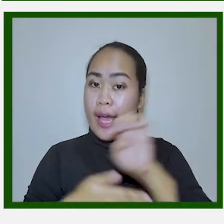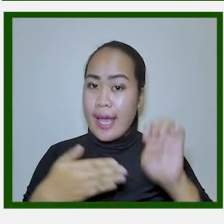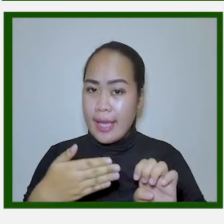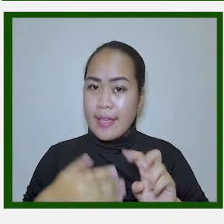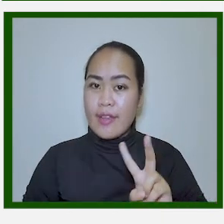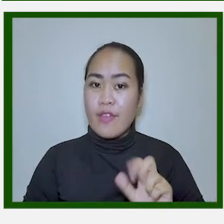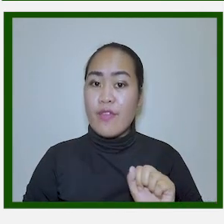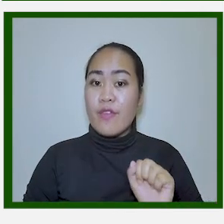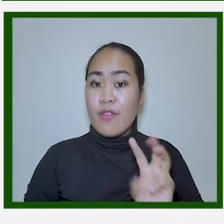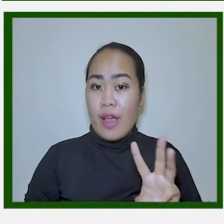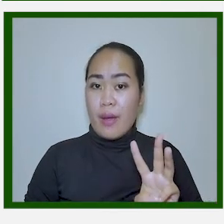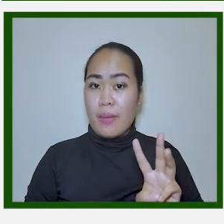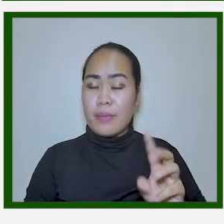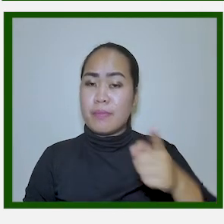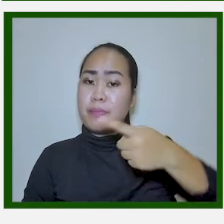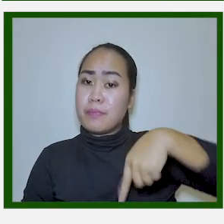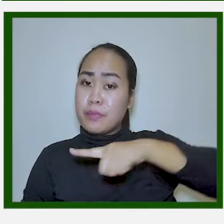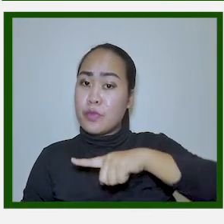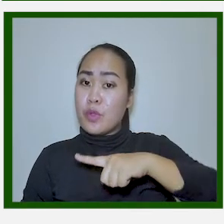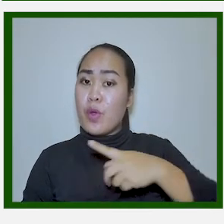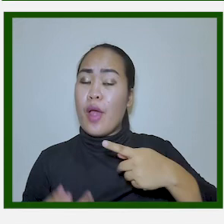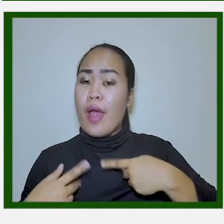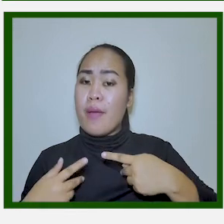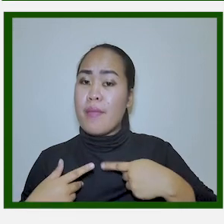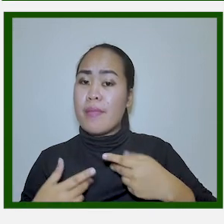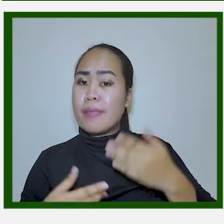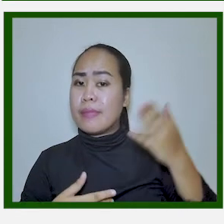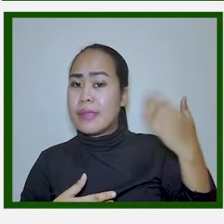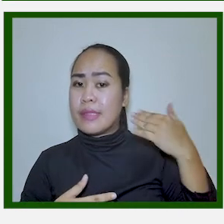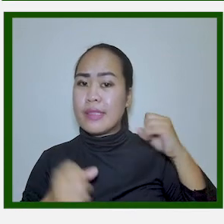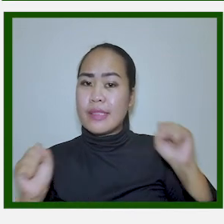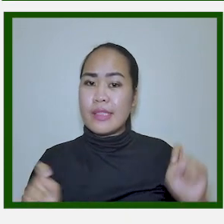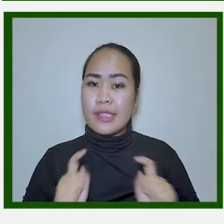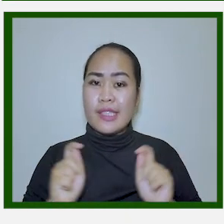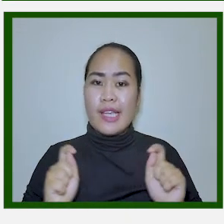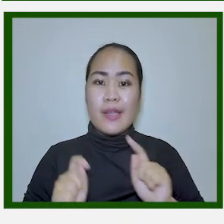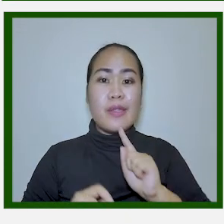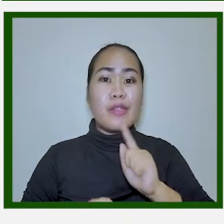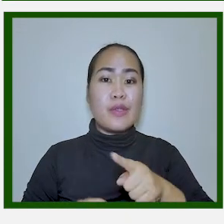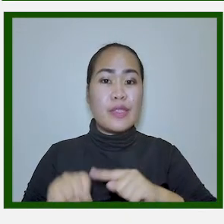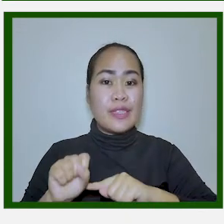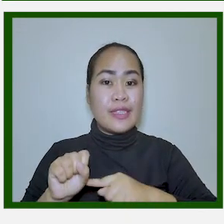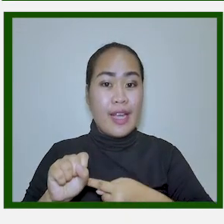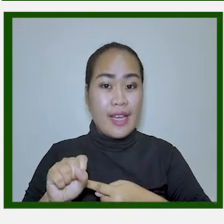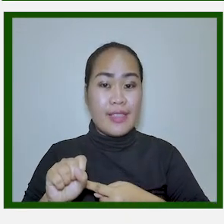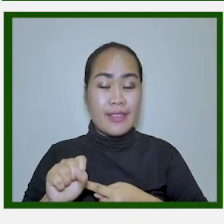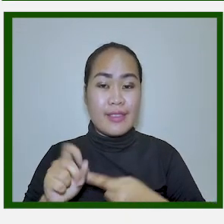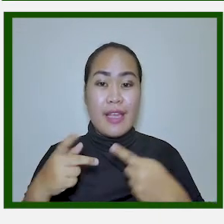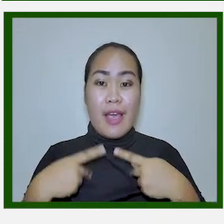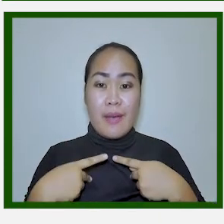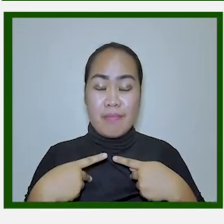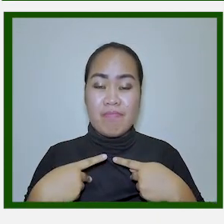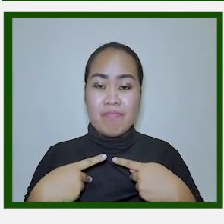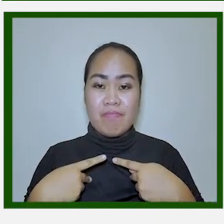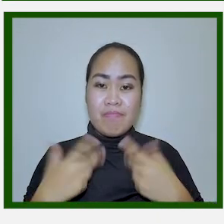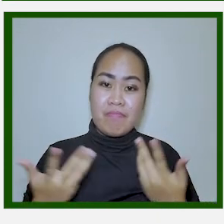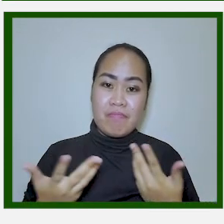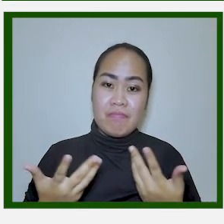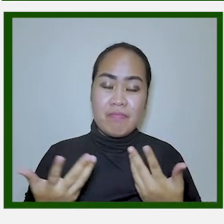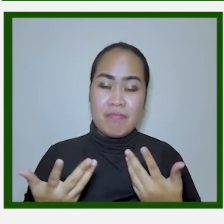no, nung last Saturday, no, ang ating opisyal na paglulunsad ay ginanap sa ating Basura to Ayuda Day, na kung saan ang